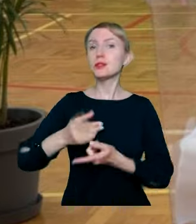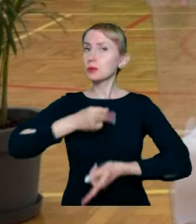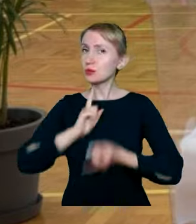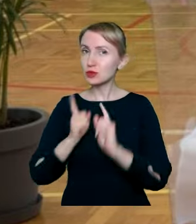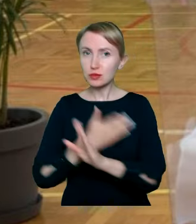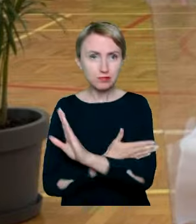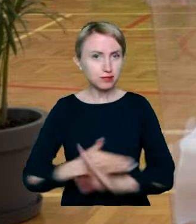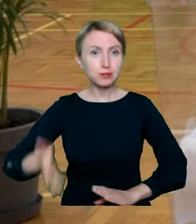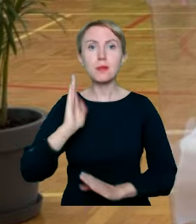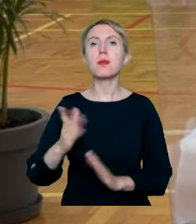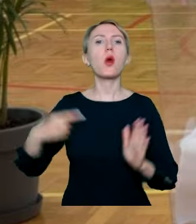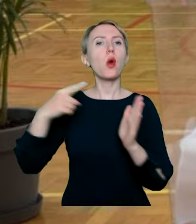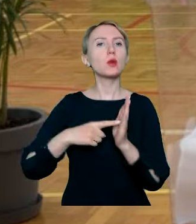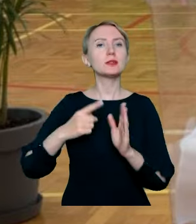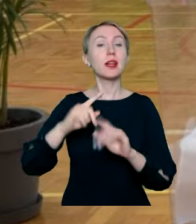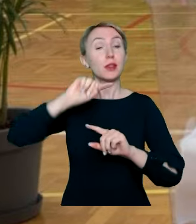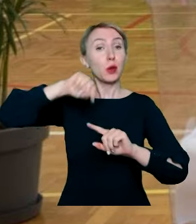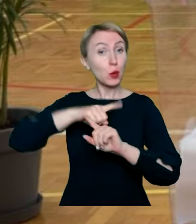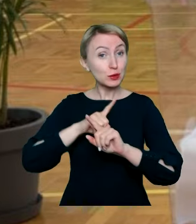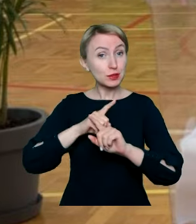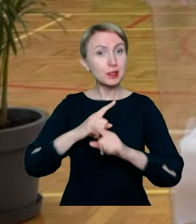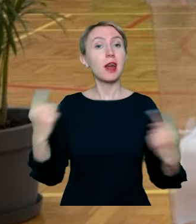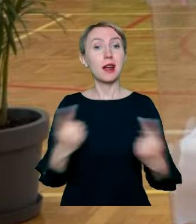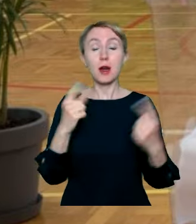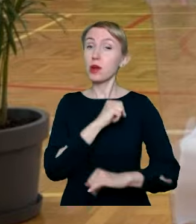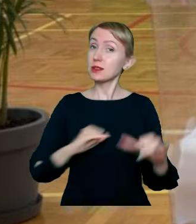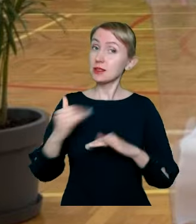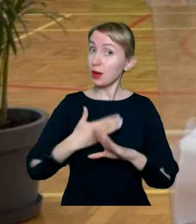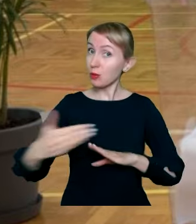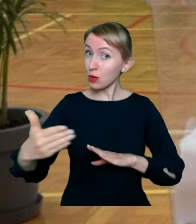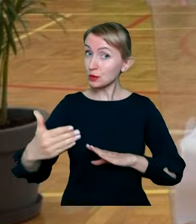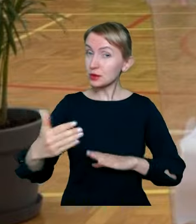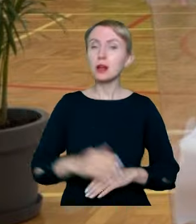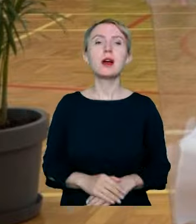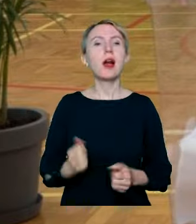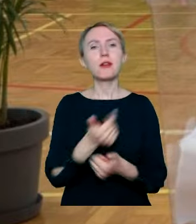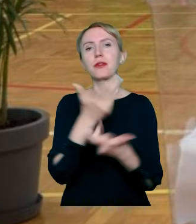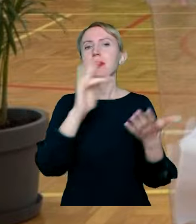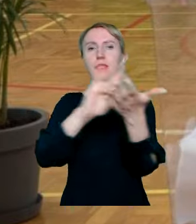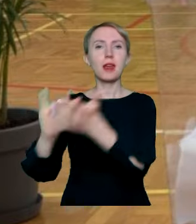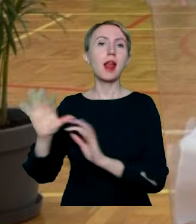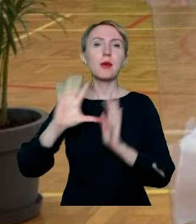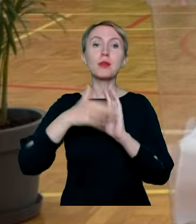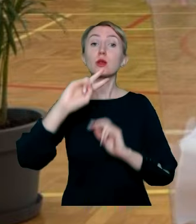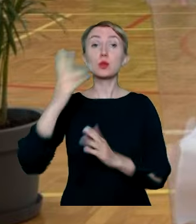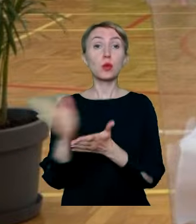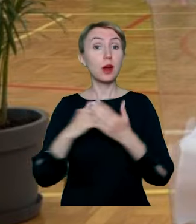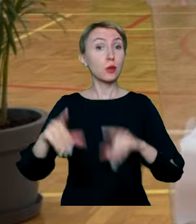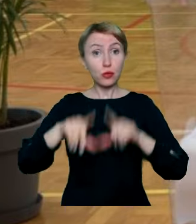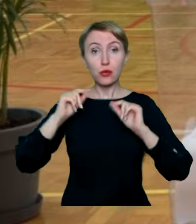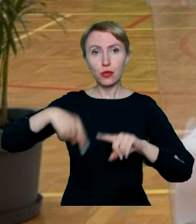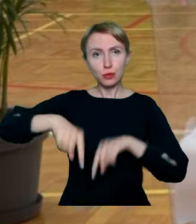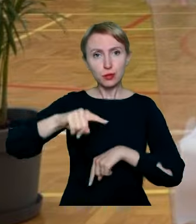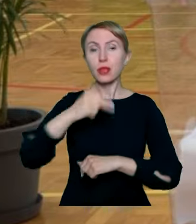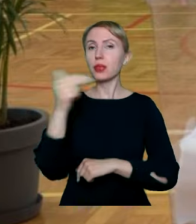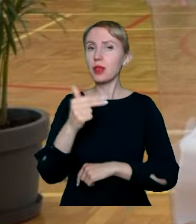to ostatnie godziny kampanii samorządowej przed drugą turą, a w wielu miastach ta druga tura przed nami w najbliższą